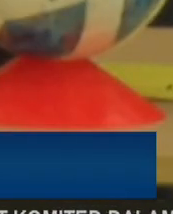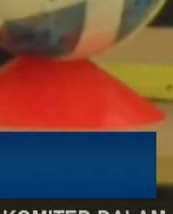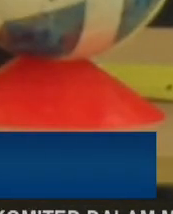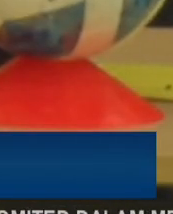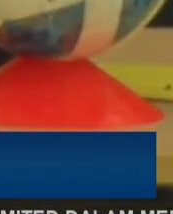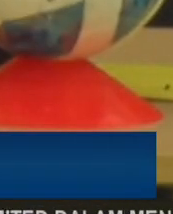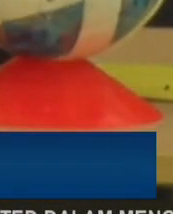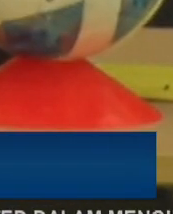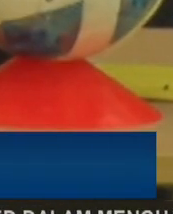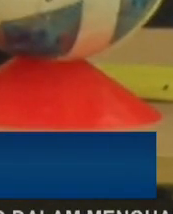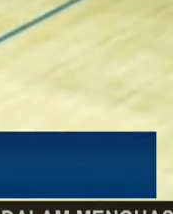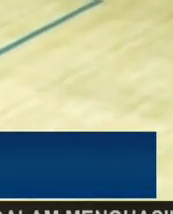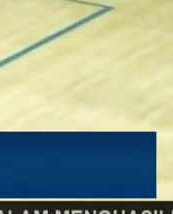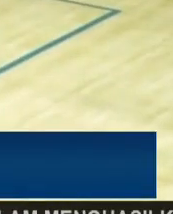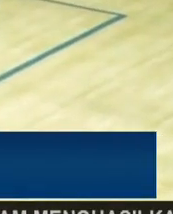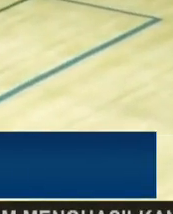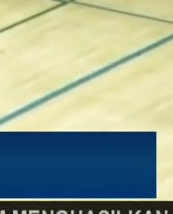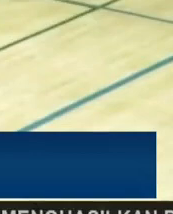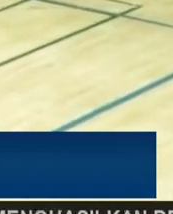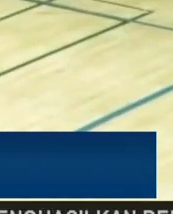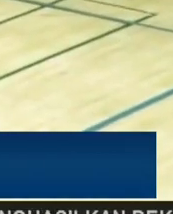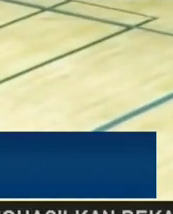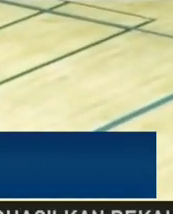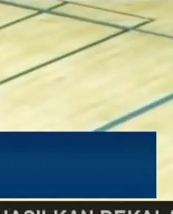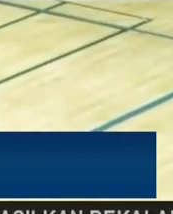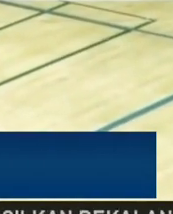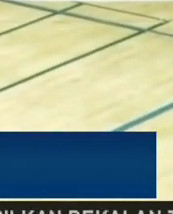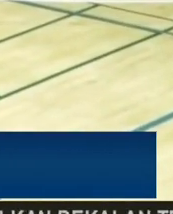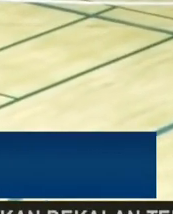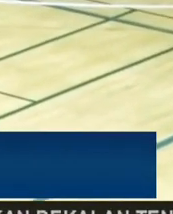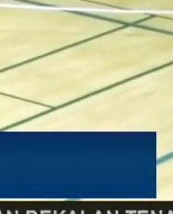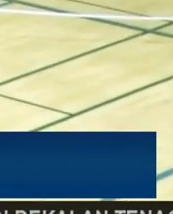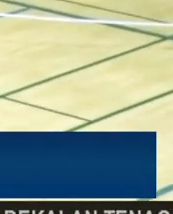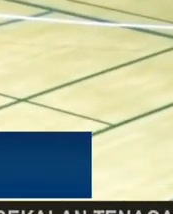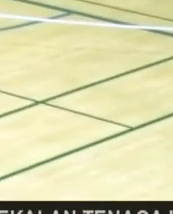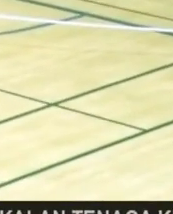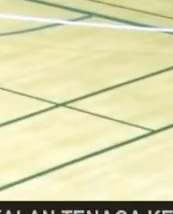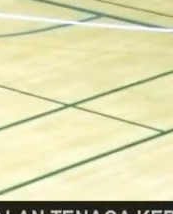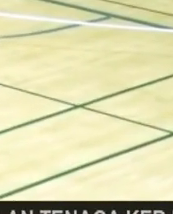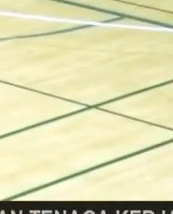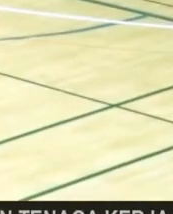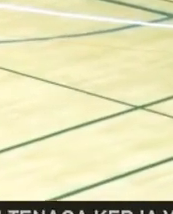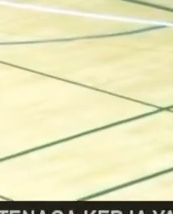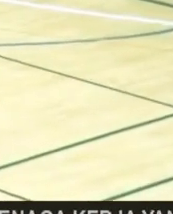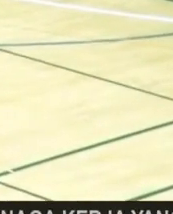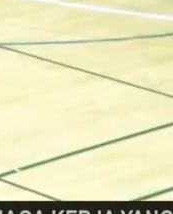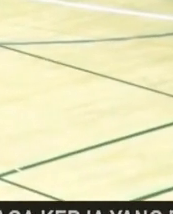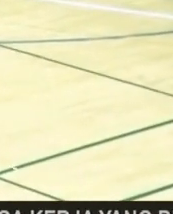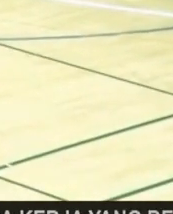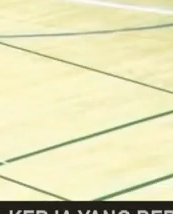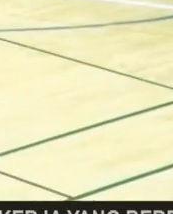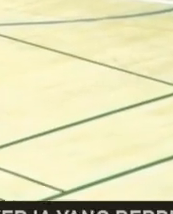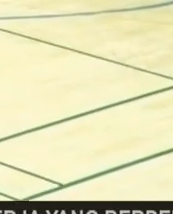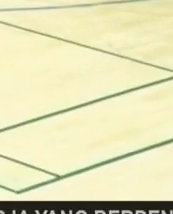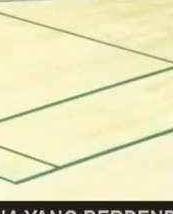awangku jam atau bercahaya mencatat hattrick sekaligus mengutamakan kemenangan mtpb 50 bingung keatas